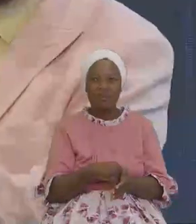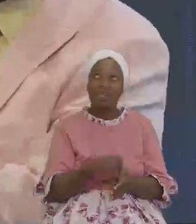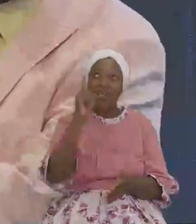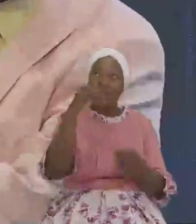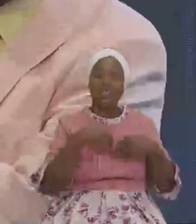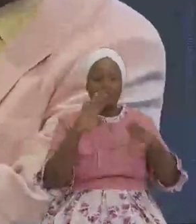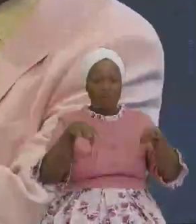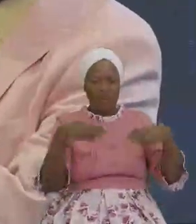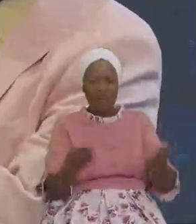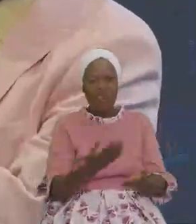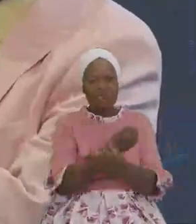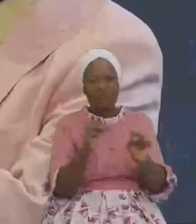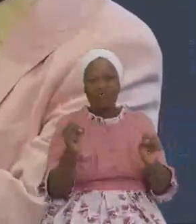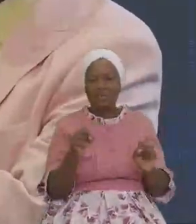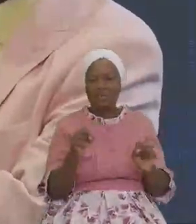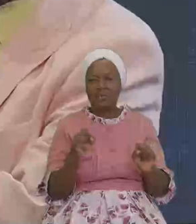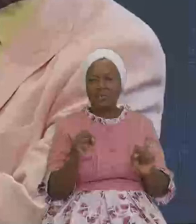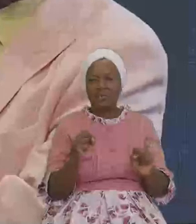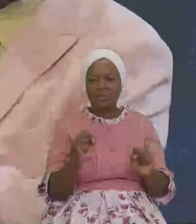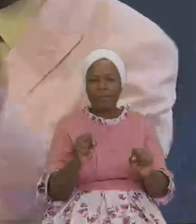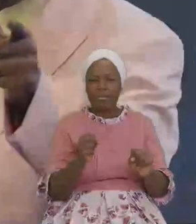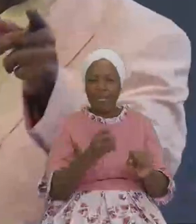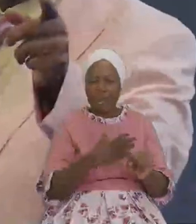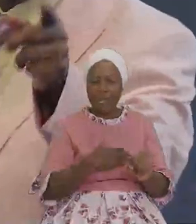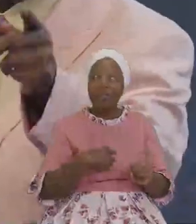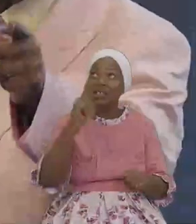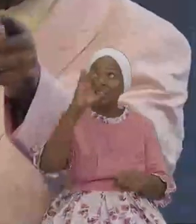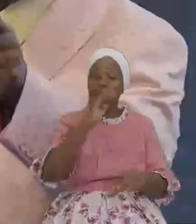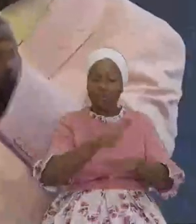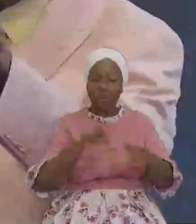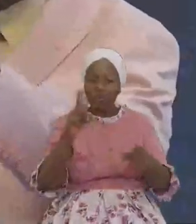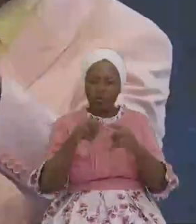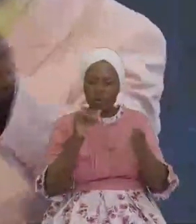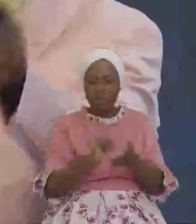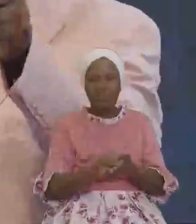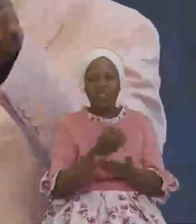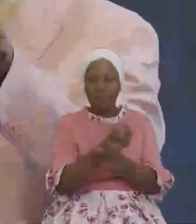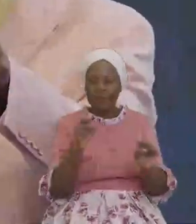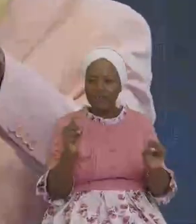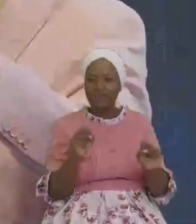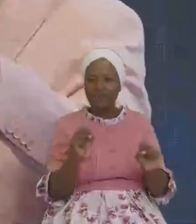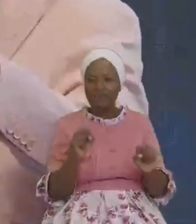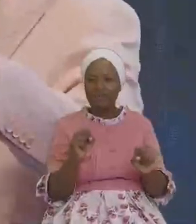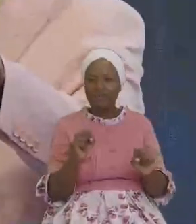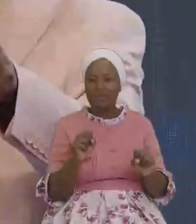Il a pourvu le salut. Et il t'appelle au salut.